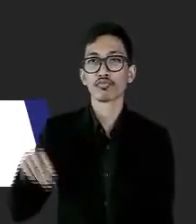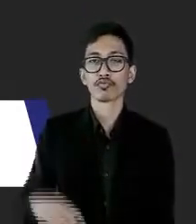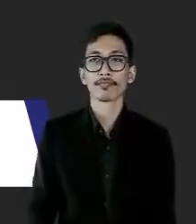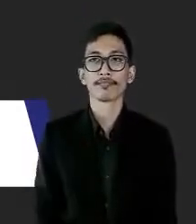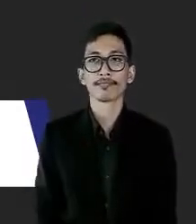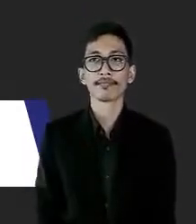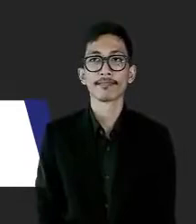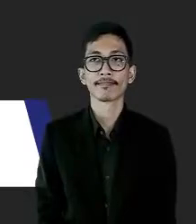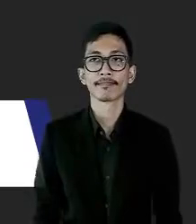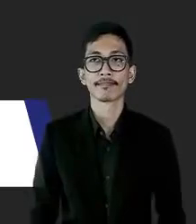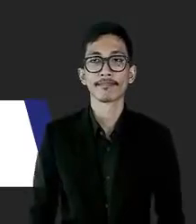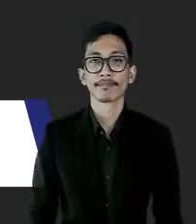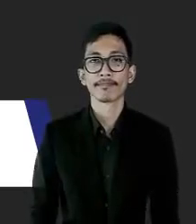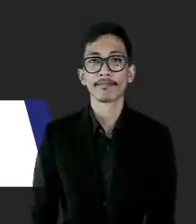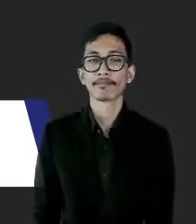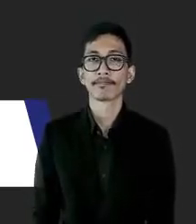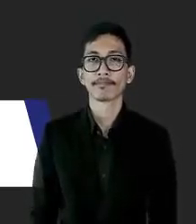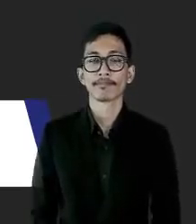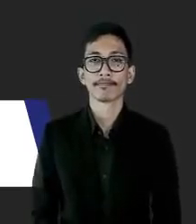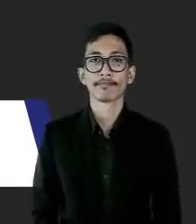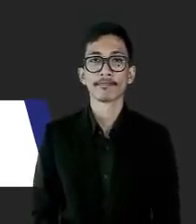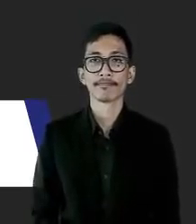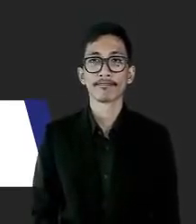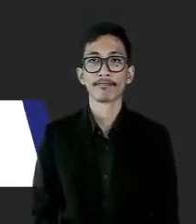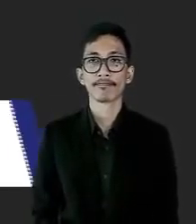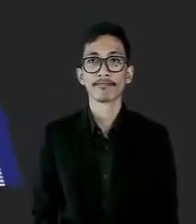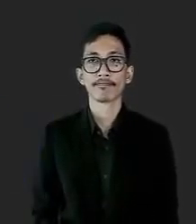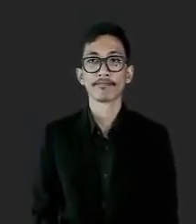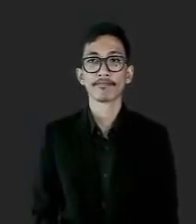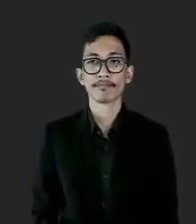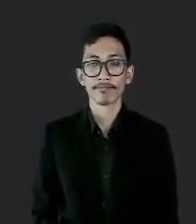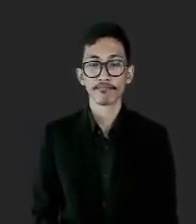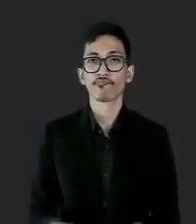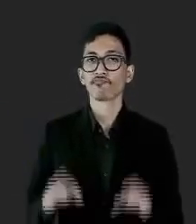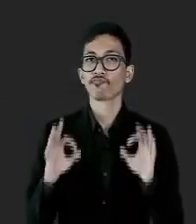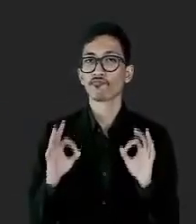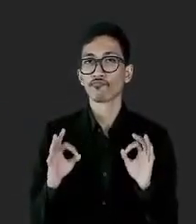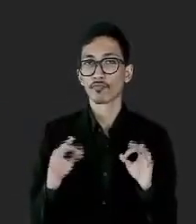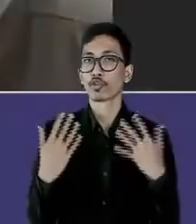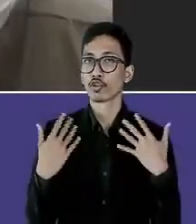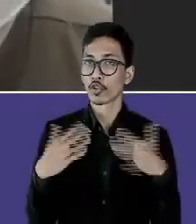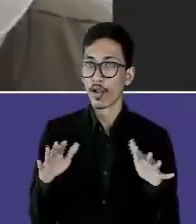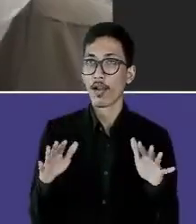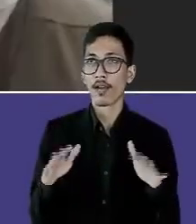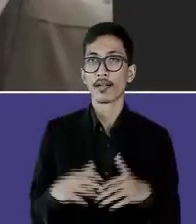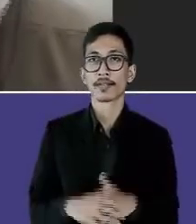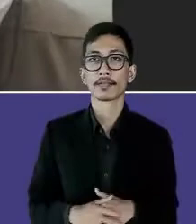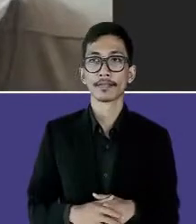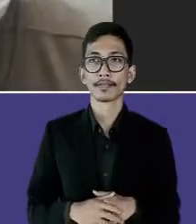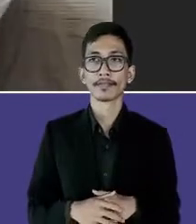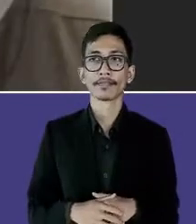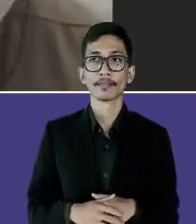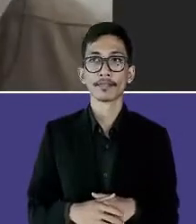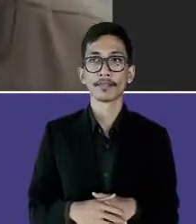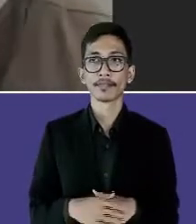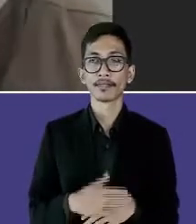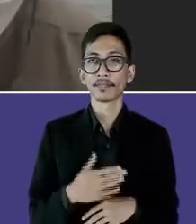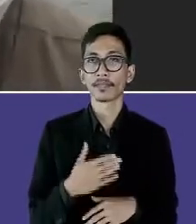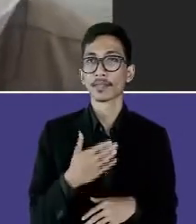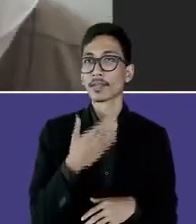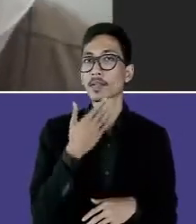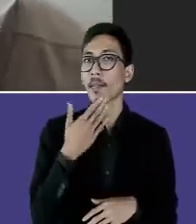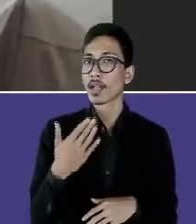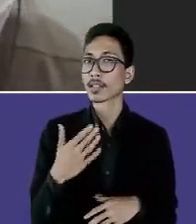Lukas MMB. Baik, begitu saja dari saya so far, Pak. Terima kasih baik